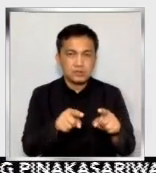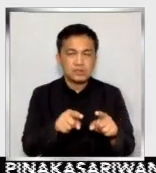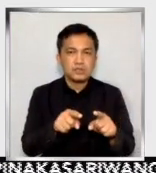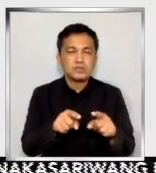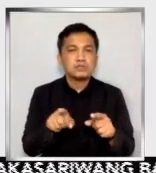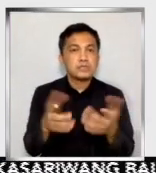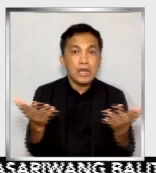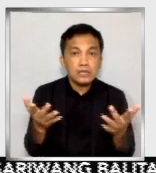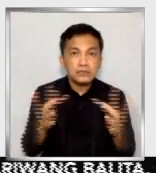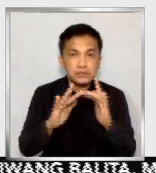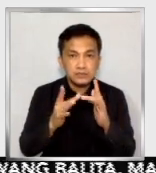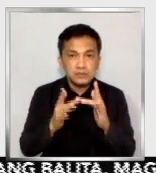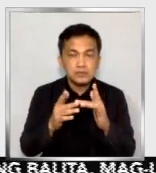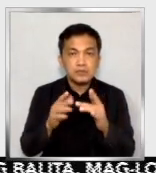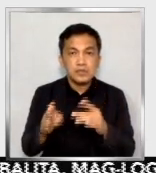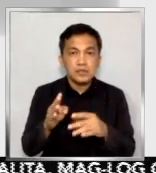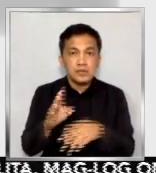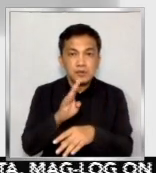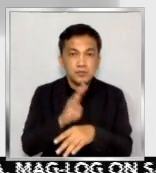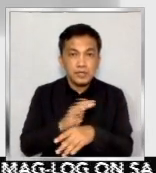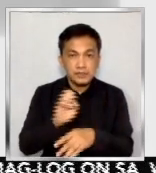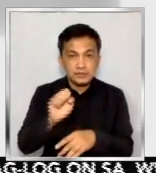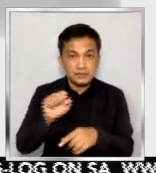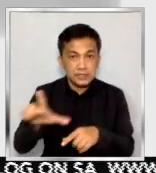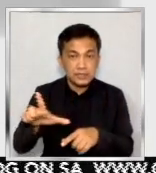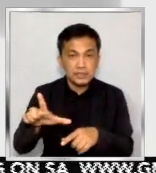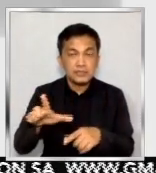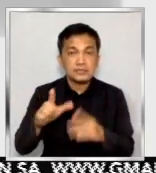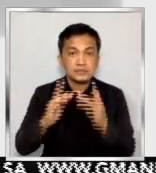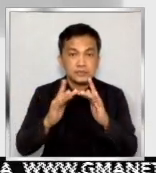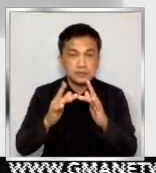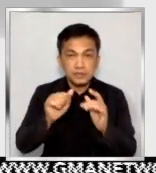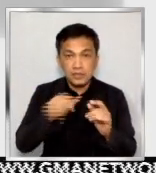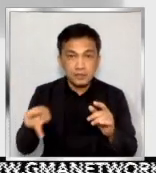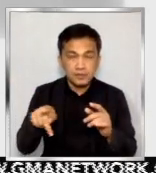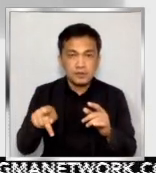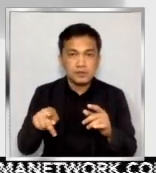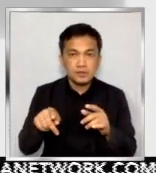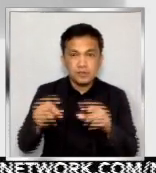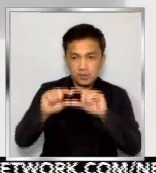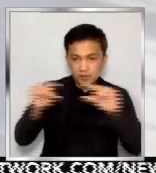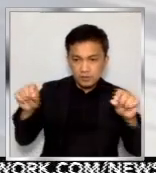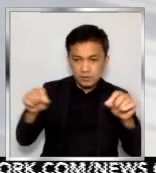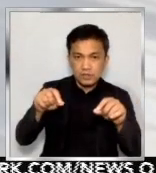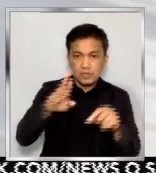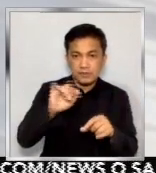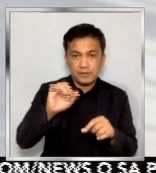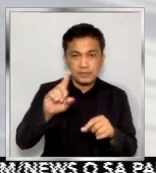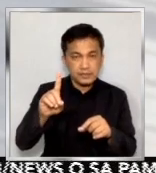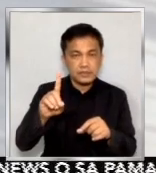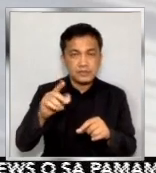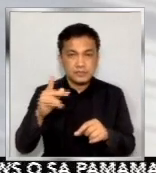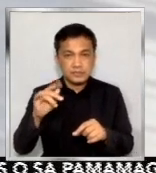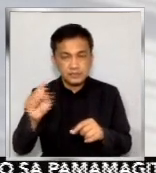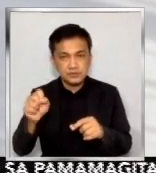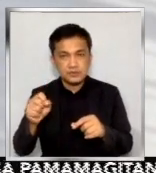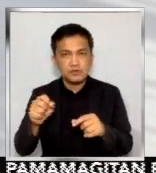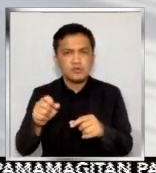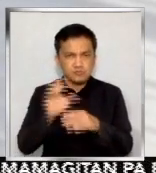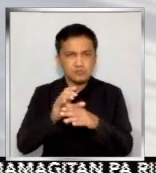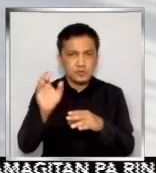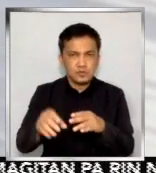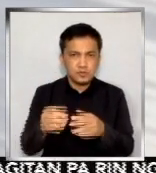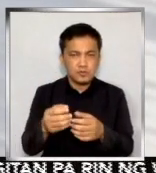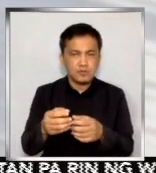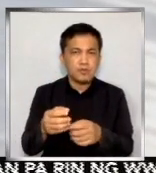buy and sell platform na ito sa social media, nakapaskil ang balumbo ng NLEX RFID kits. Buong buo raw makukuha ang 500